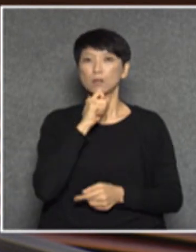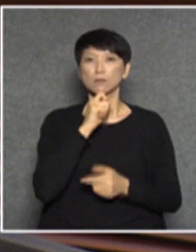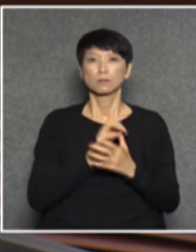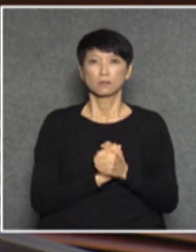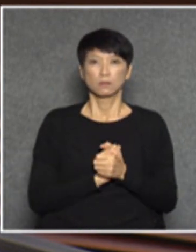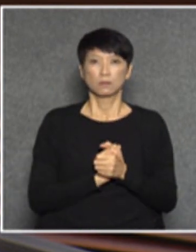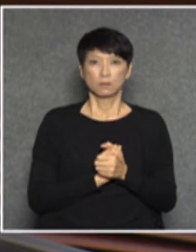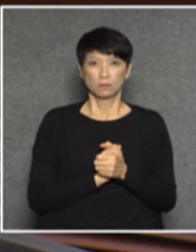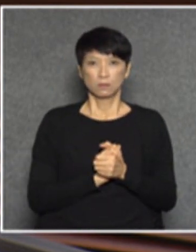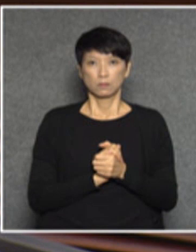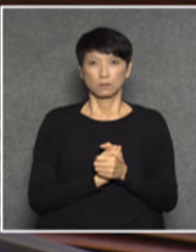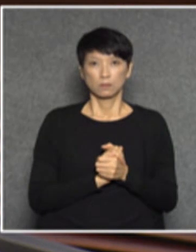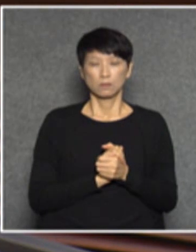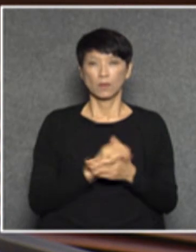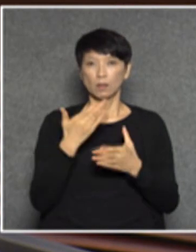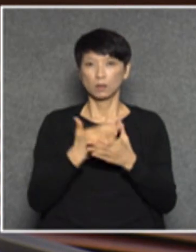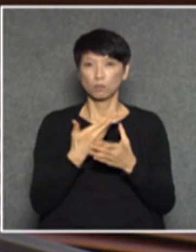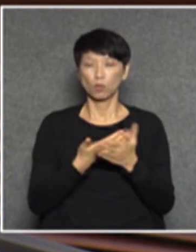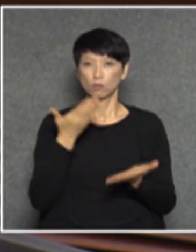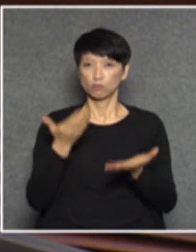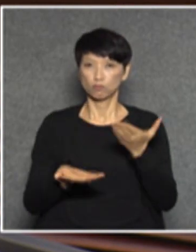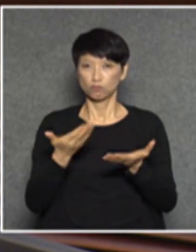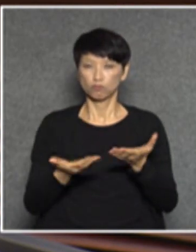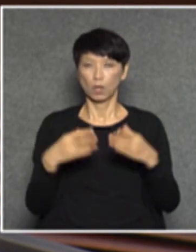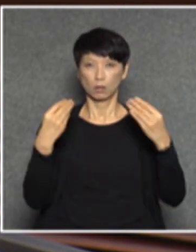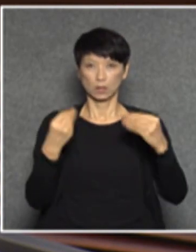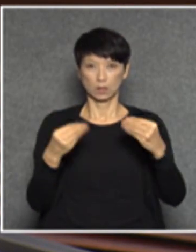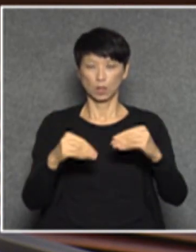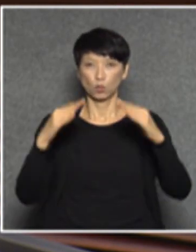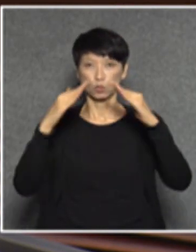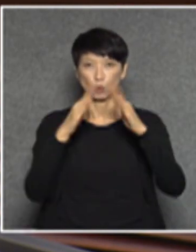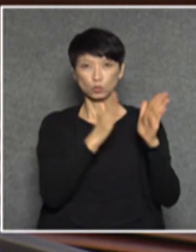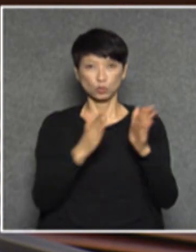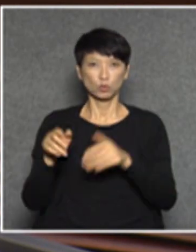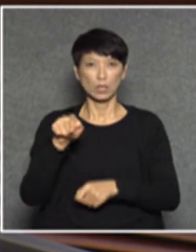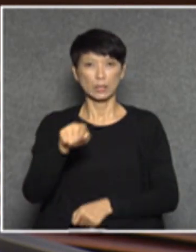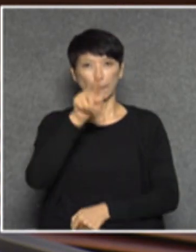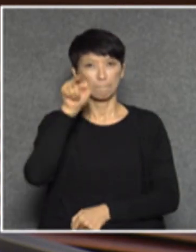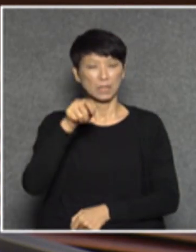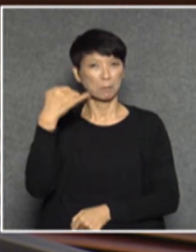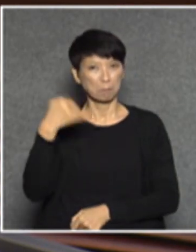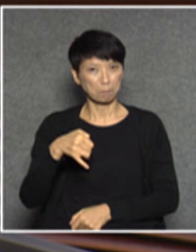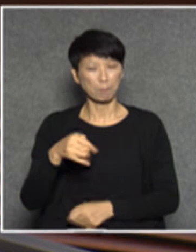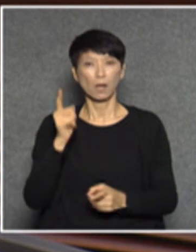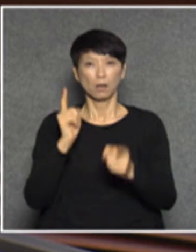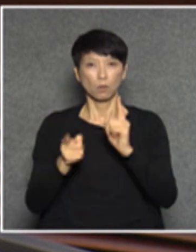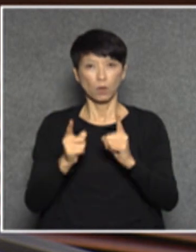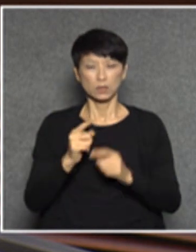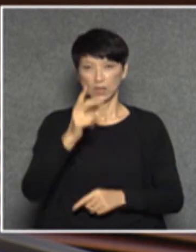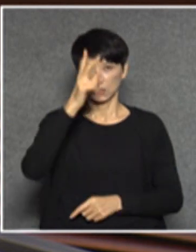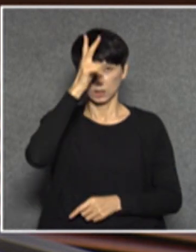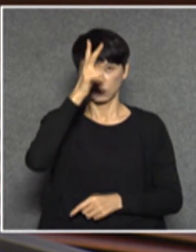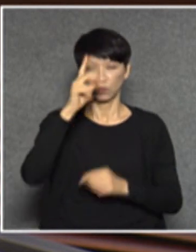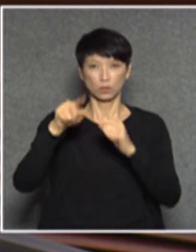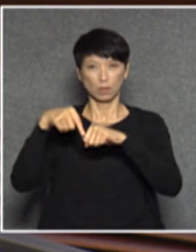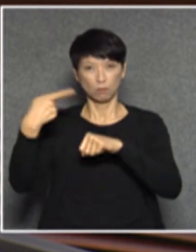不是因為可能呢只是教育局呢去處理的問題都不行，可能要政府有不同的局呢